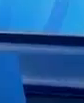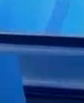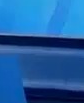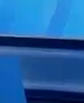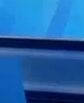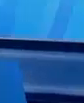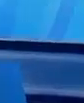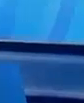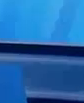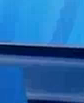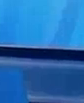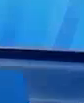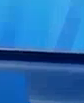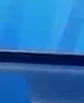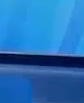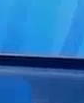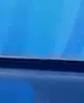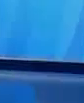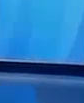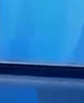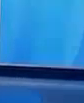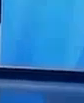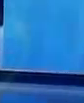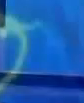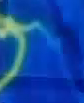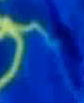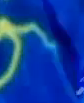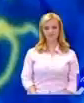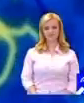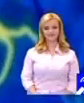Adela Dănilă vă prezintă Telejurnalul.